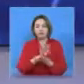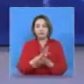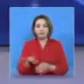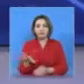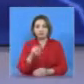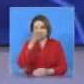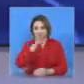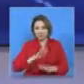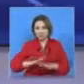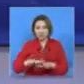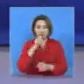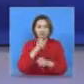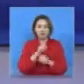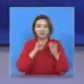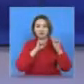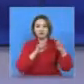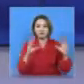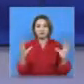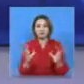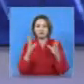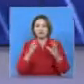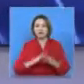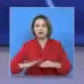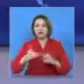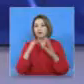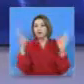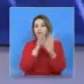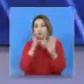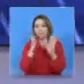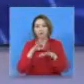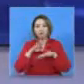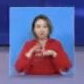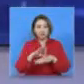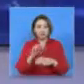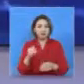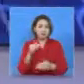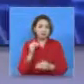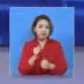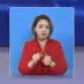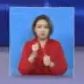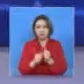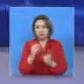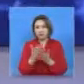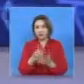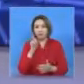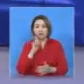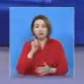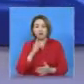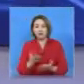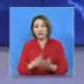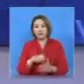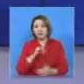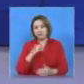всей стране. Работа по защите и сохранению окружающей среды, хотя и ведется систематически, но пока что ситуация остается